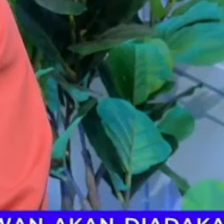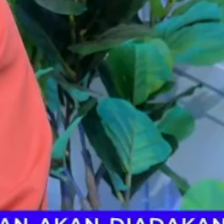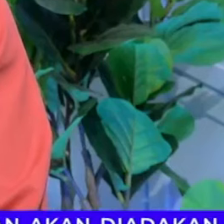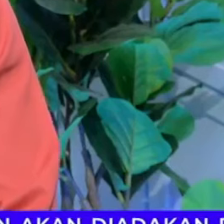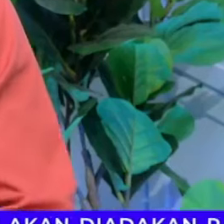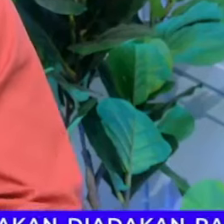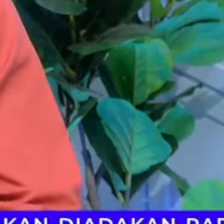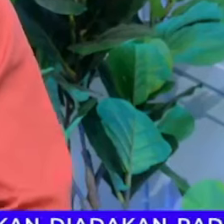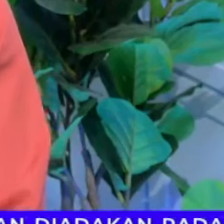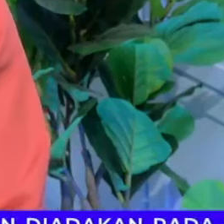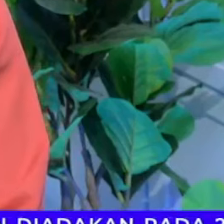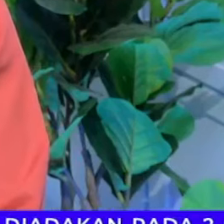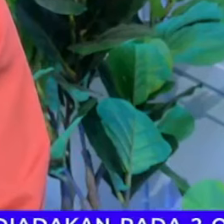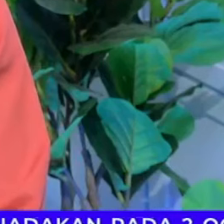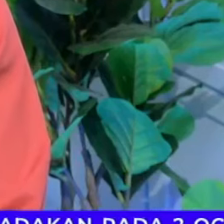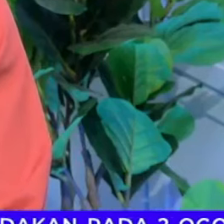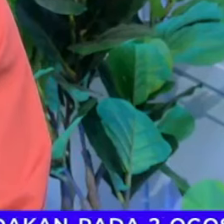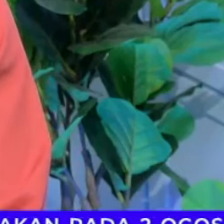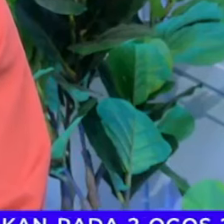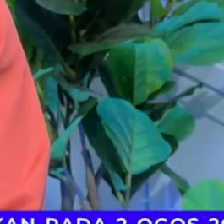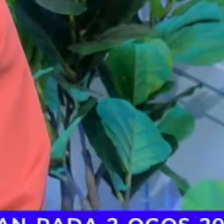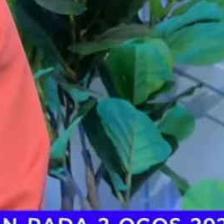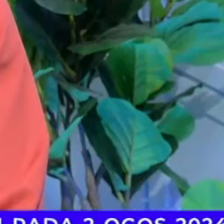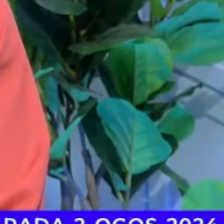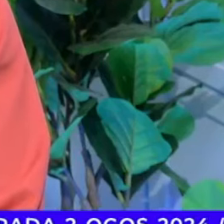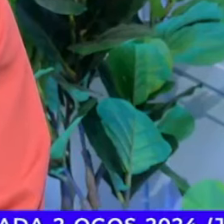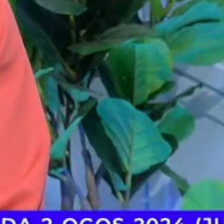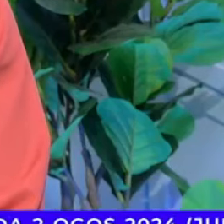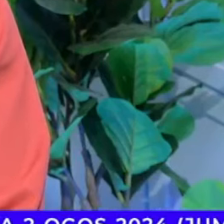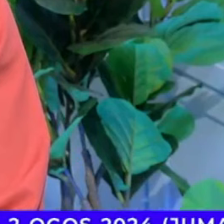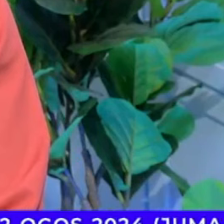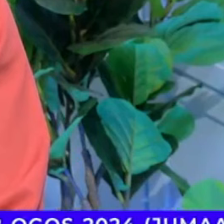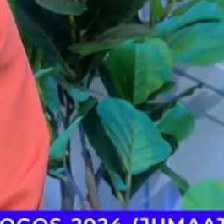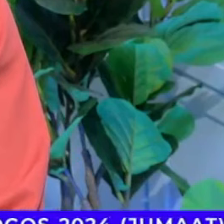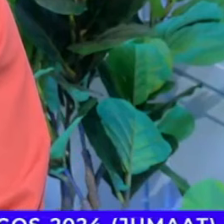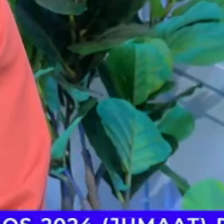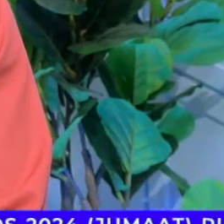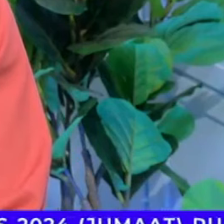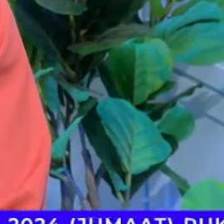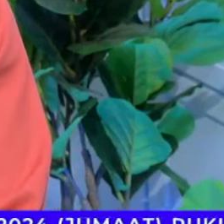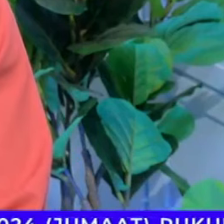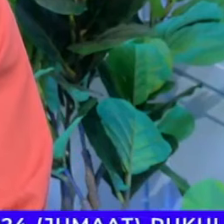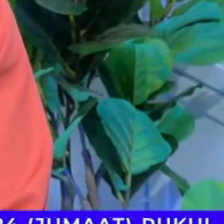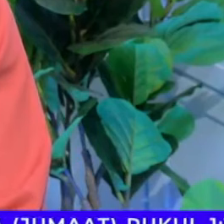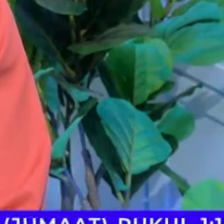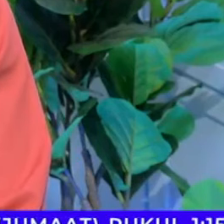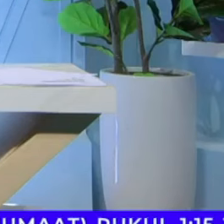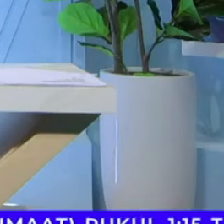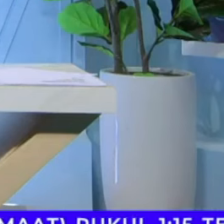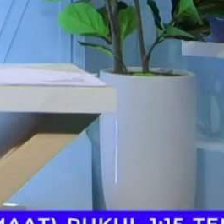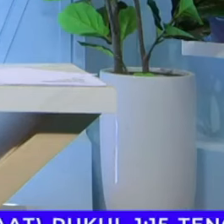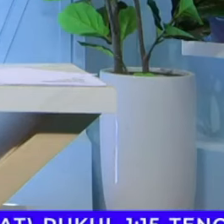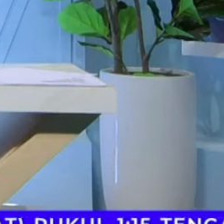guru-guru Al-Quran kan, kita sebagai murabbi-murabbi Quran, sudah tentunya